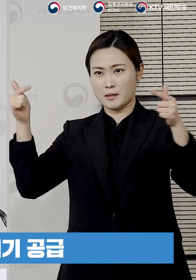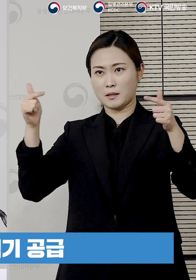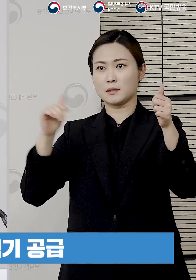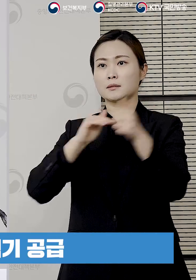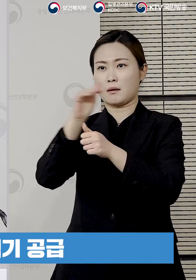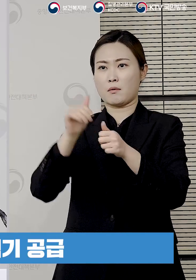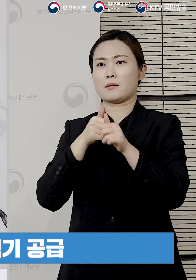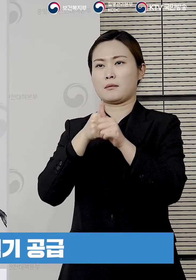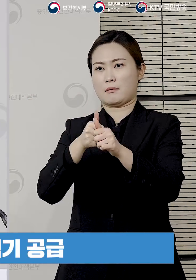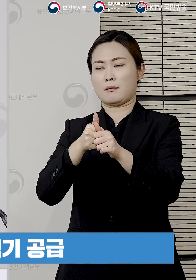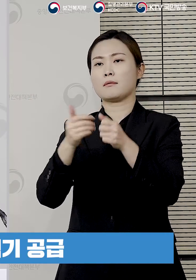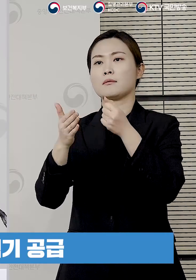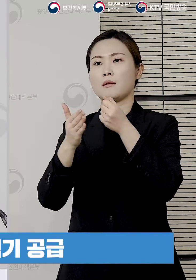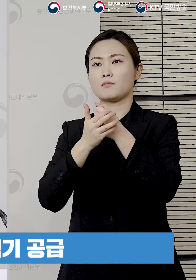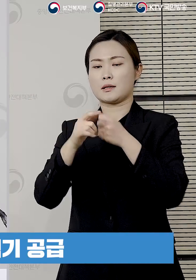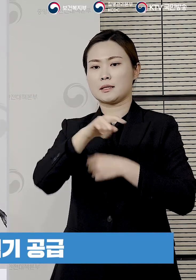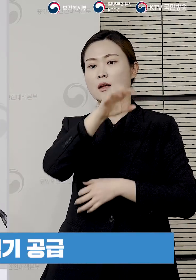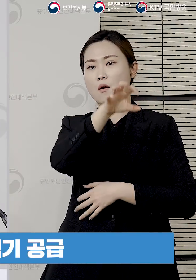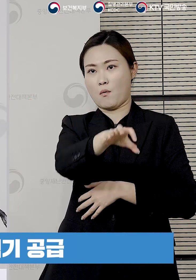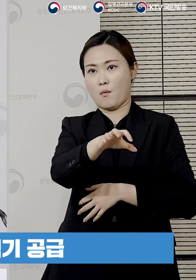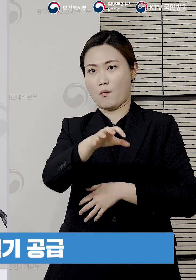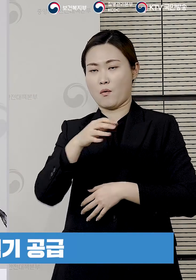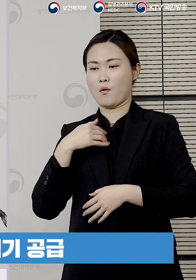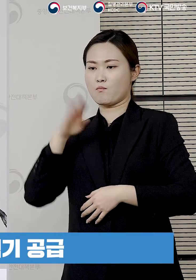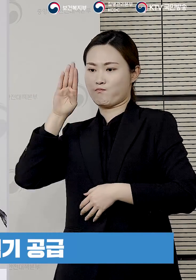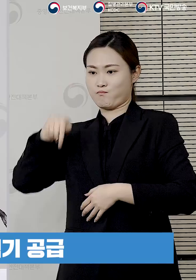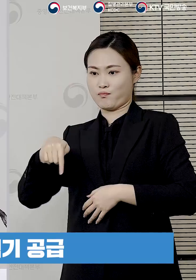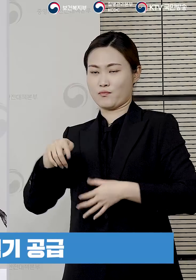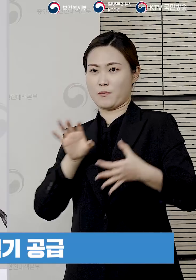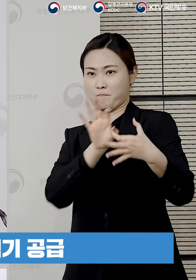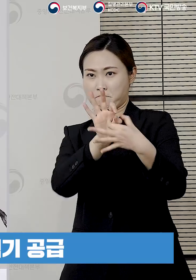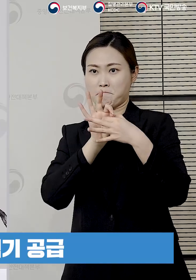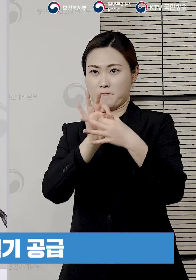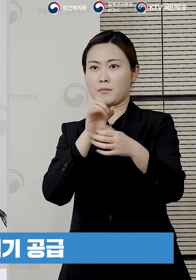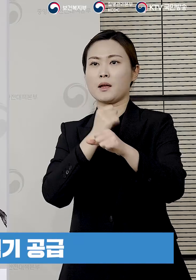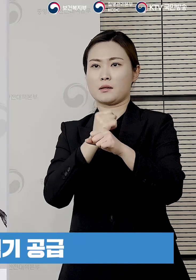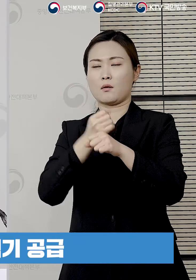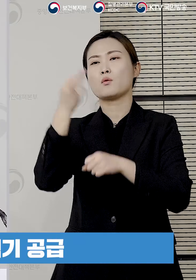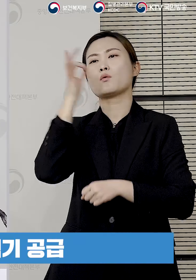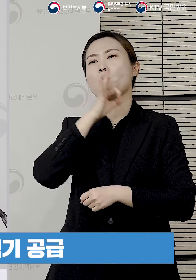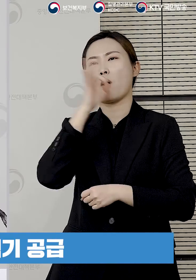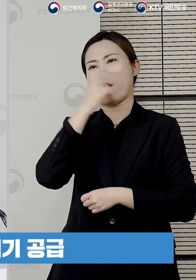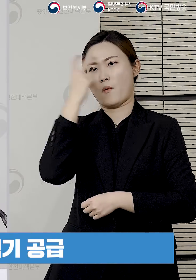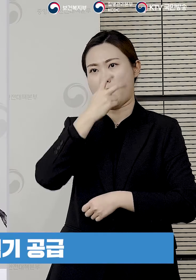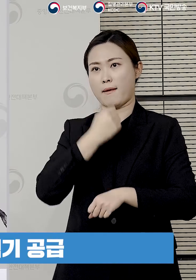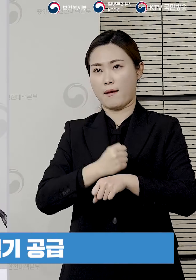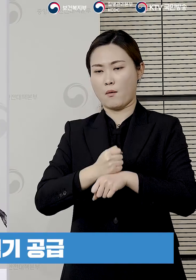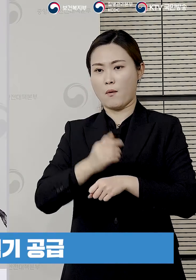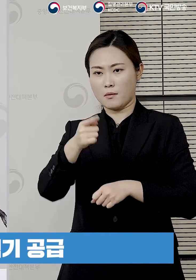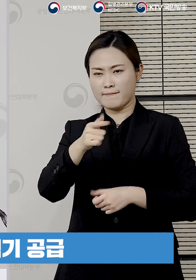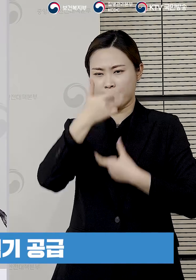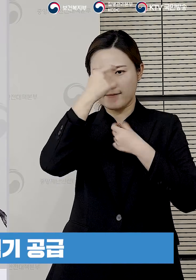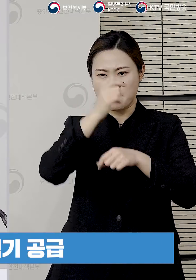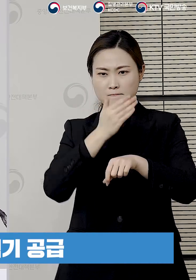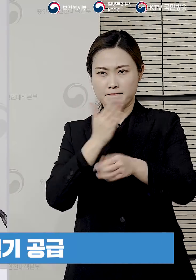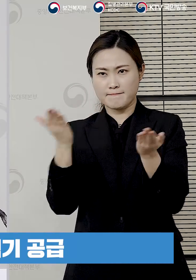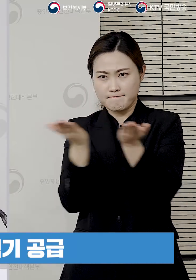보호장구 등의 수급 상황을 현장과 관계부처와 지속 점검하여 효율적 활용을 관리하되